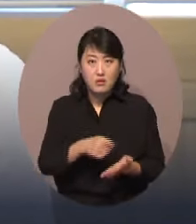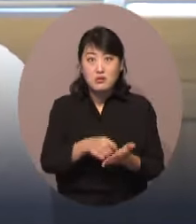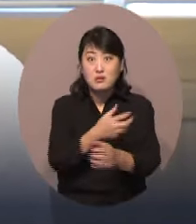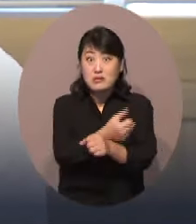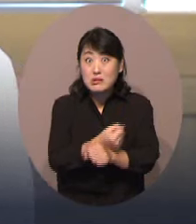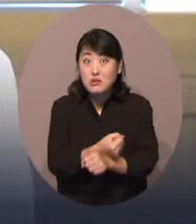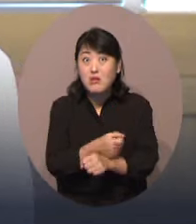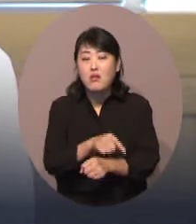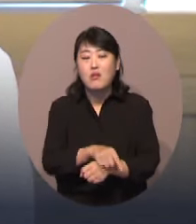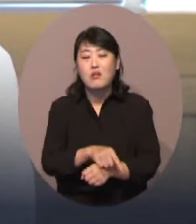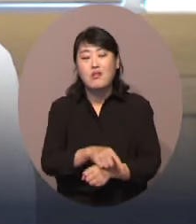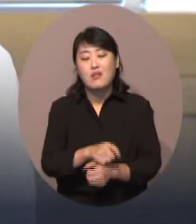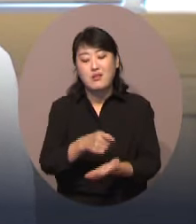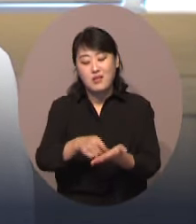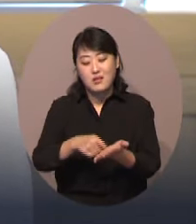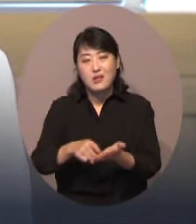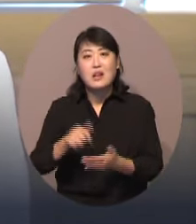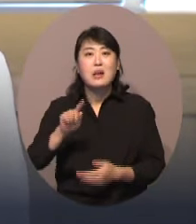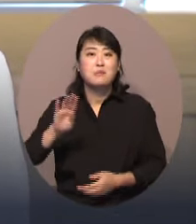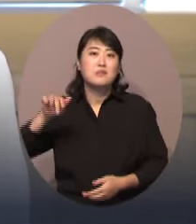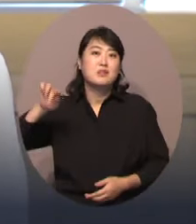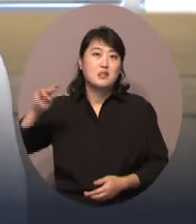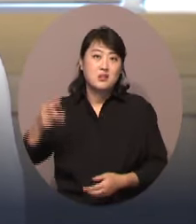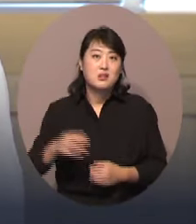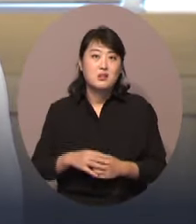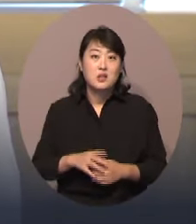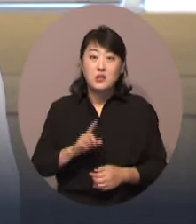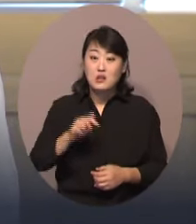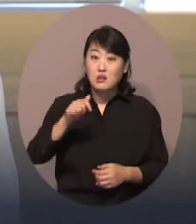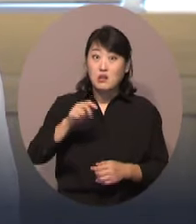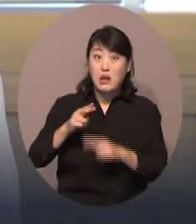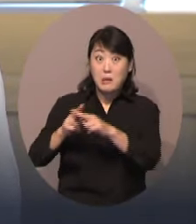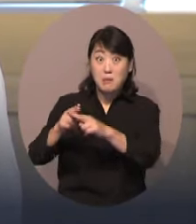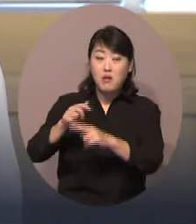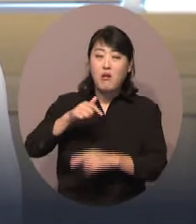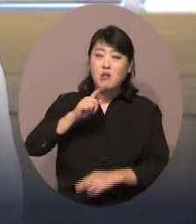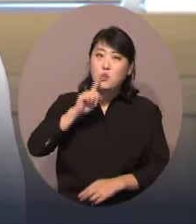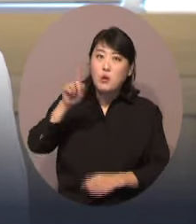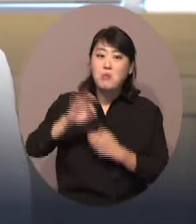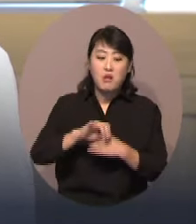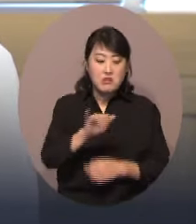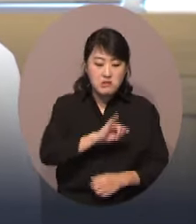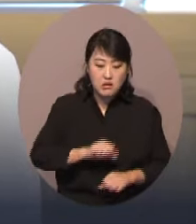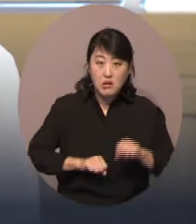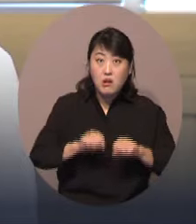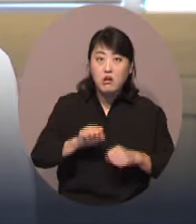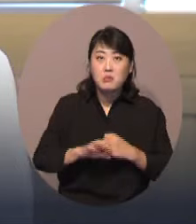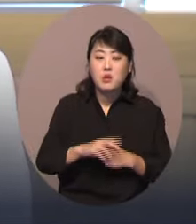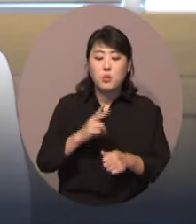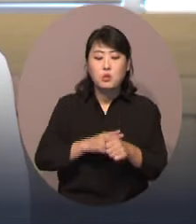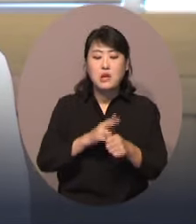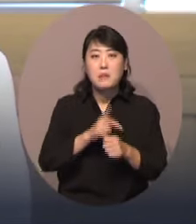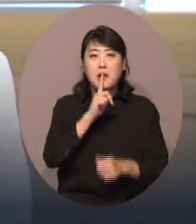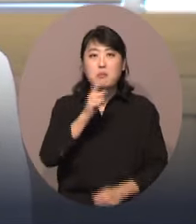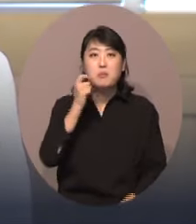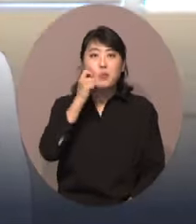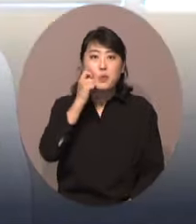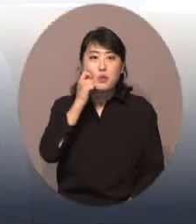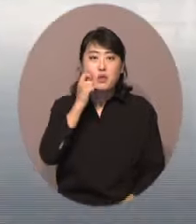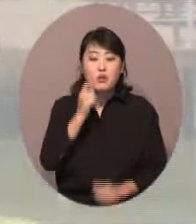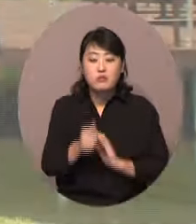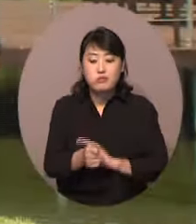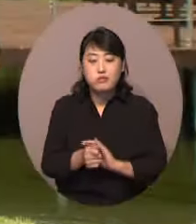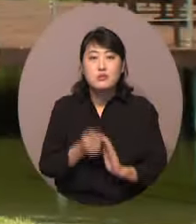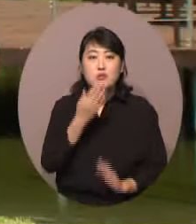생각합니다 갑질 신고 이런 것들도 오히려 질로 치부돼 교사들의 목소리가 더 위축될 수